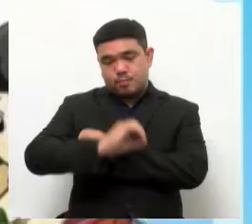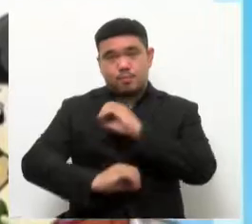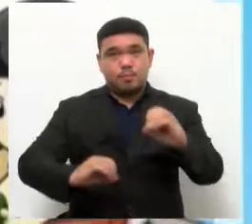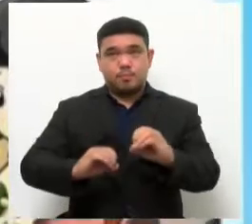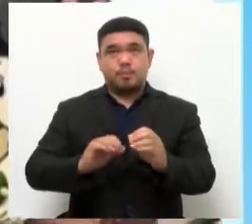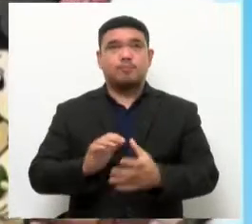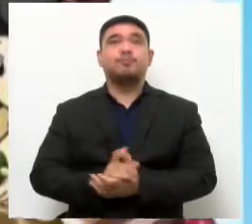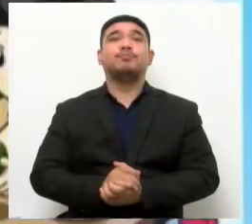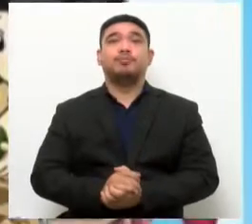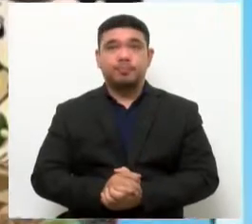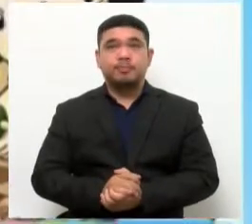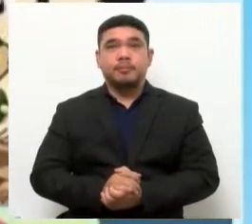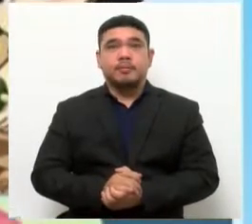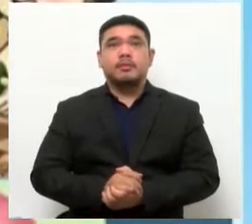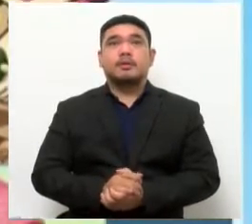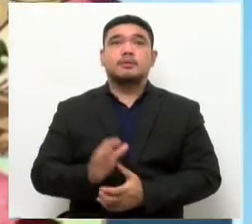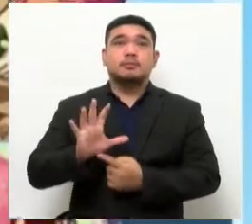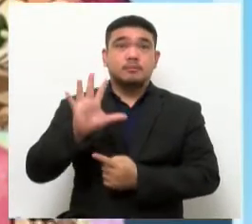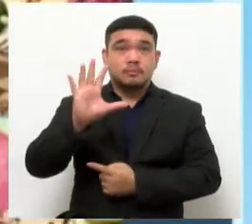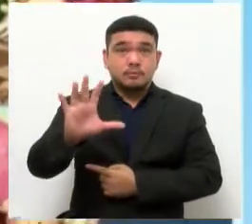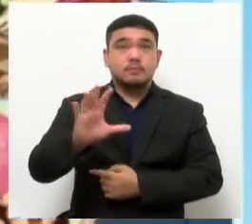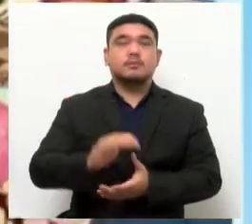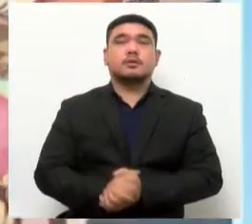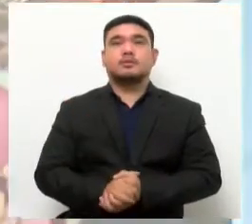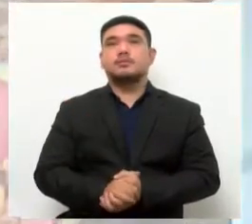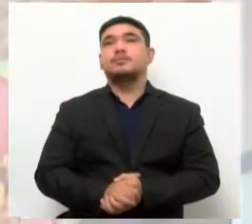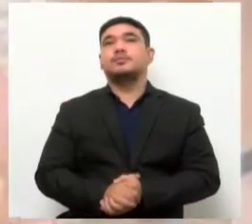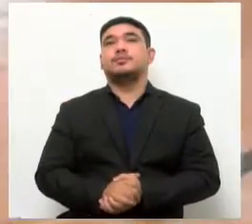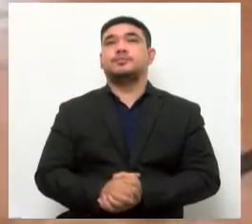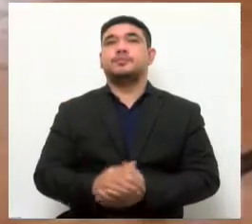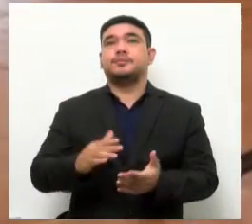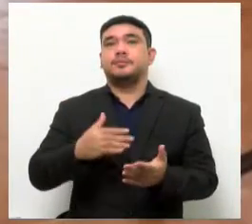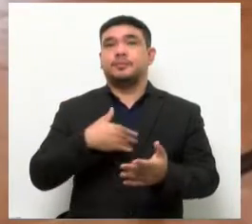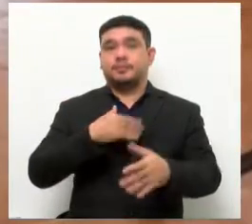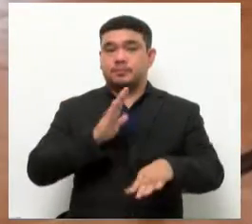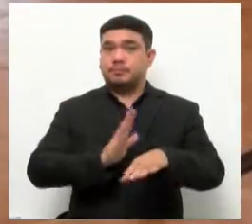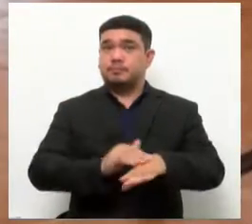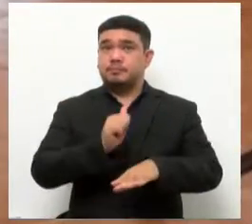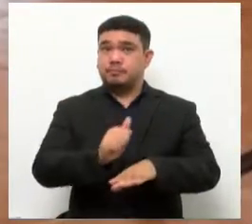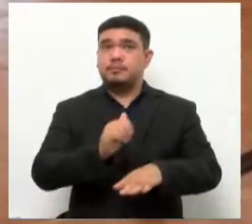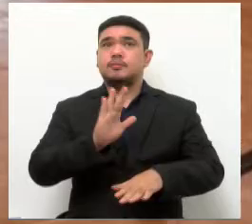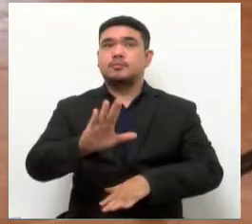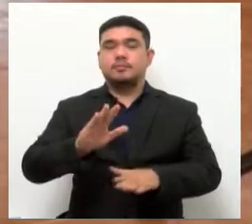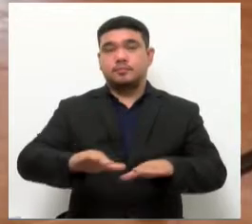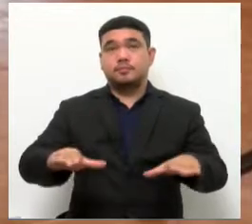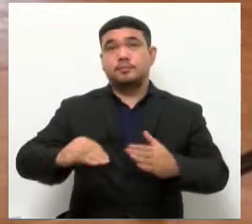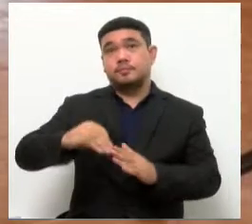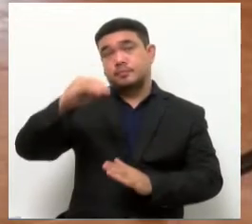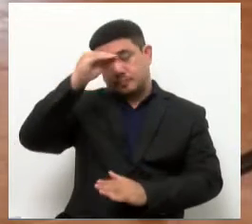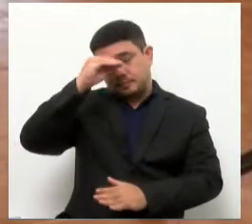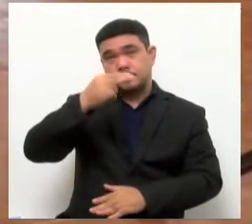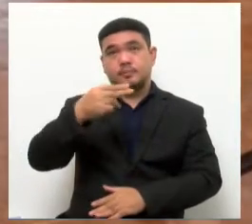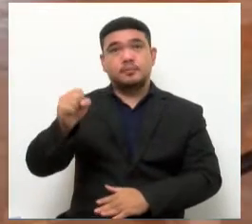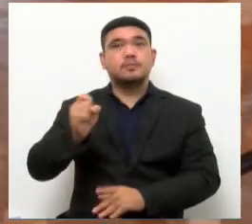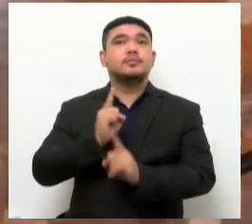More Safety Center และ 5. การพัฒนาสมรรถนะของผู้เรียนตามหลักสูตรแกนกลางการศึกษาขั้นพื้นฐาน